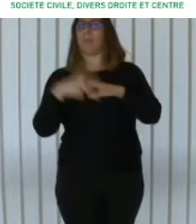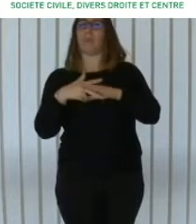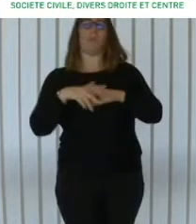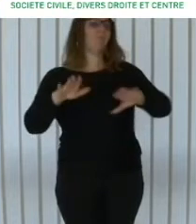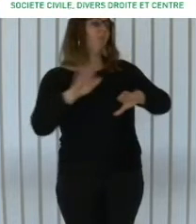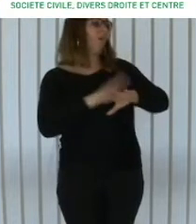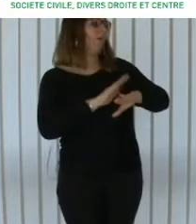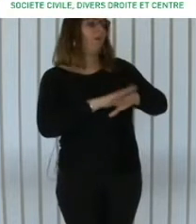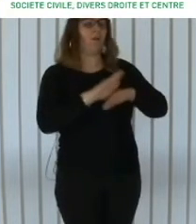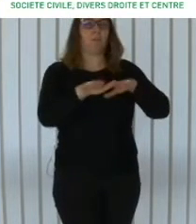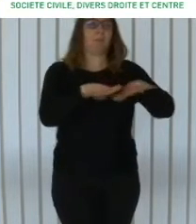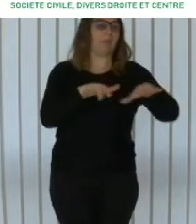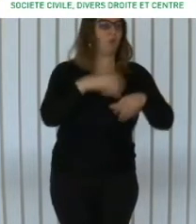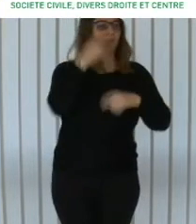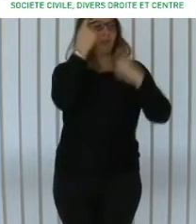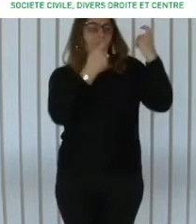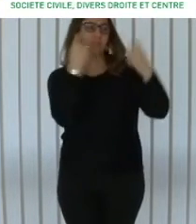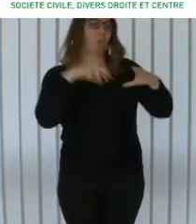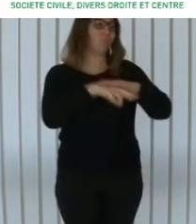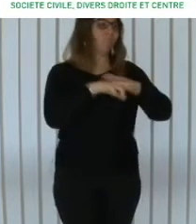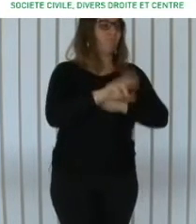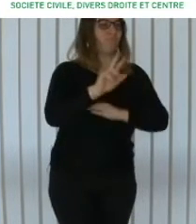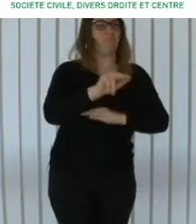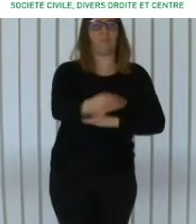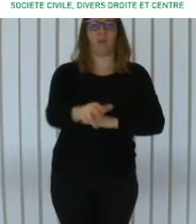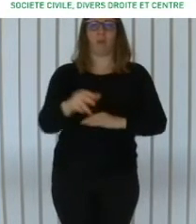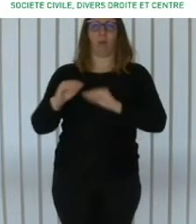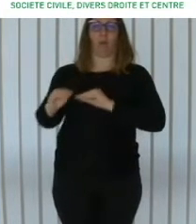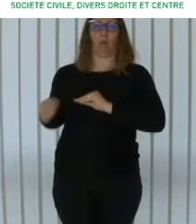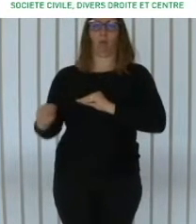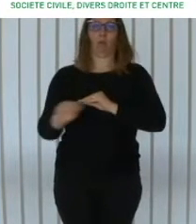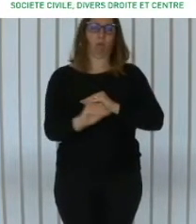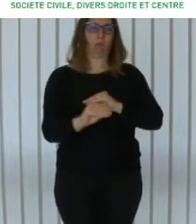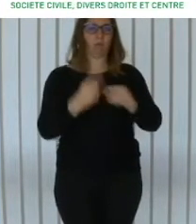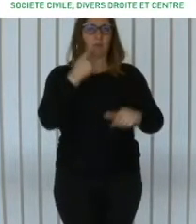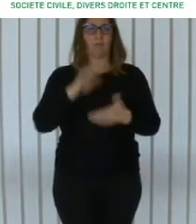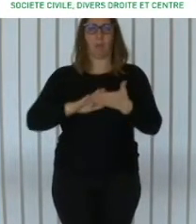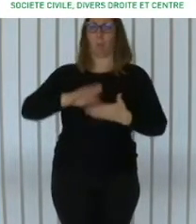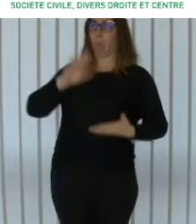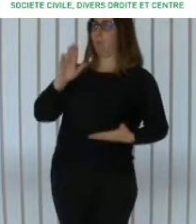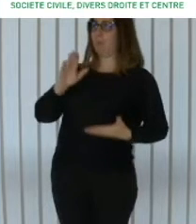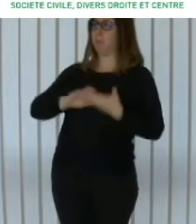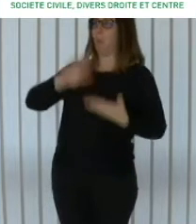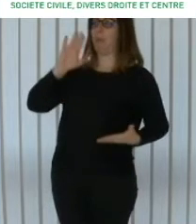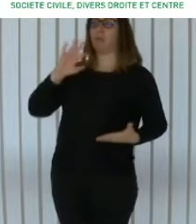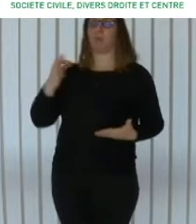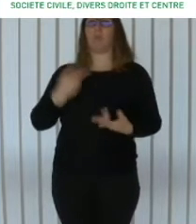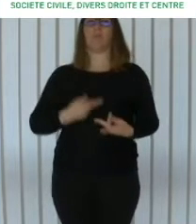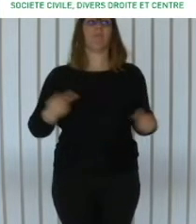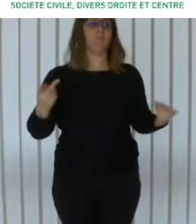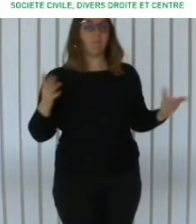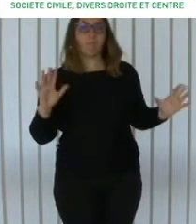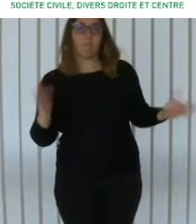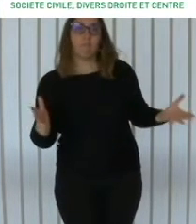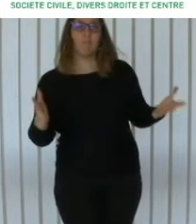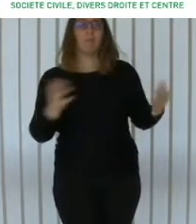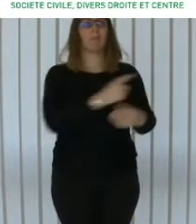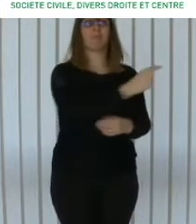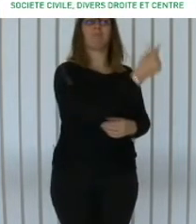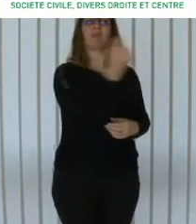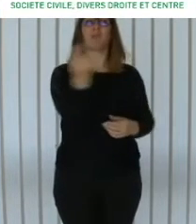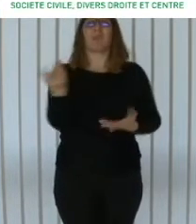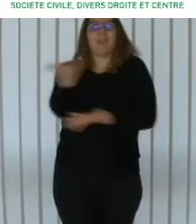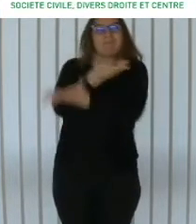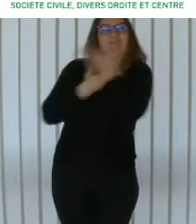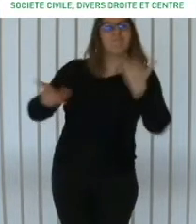prétendant revoir les méthodes. Les promesses n'ont engagé que ceux qui les ont reçues. Le dialogue dans le respect des partenaires n'a